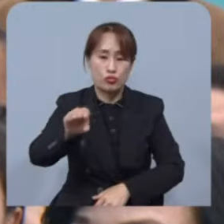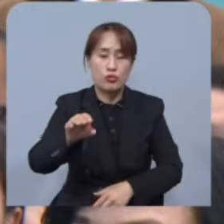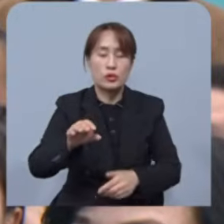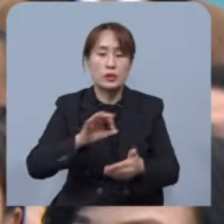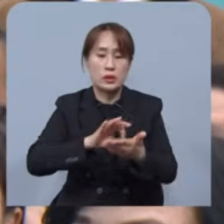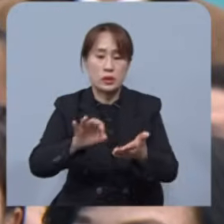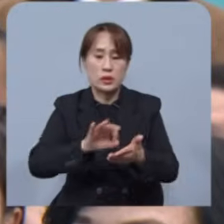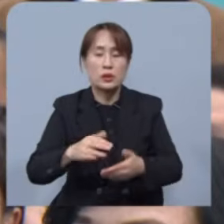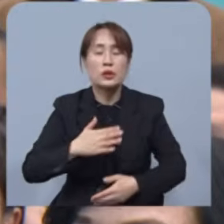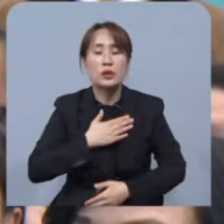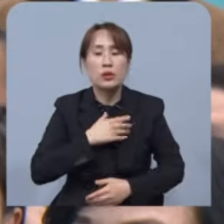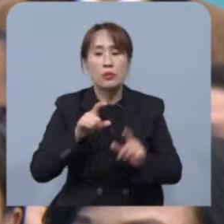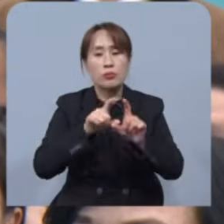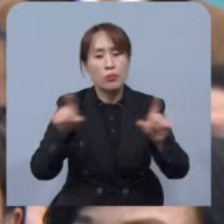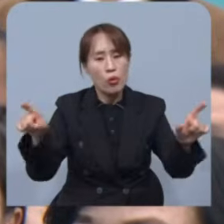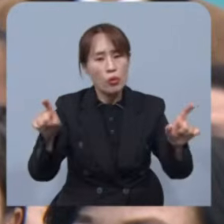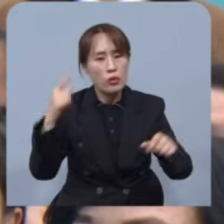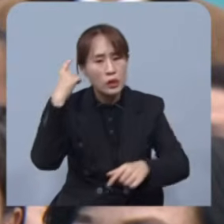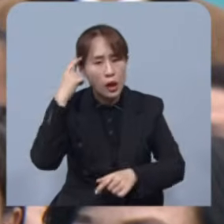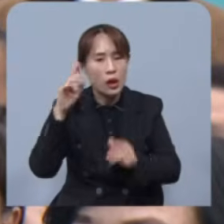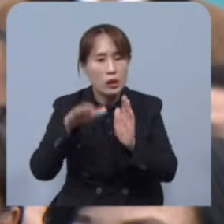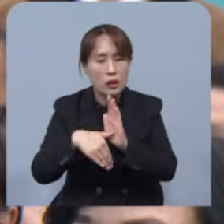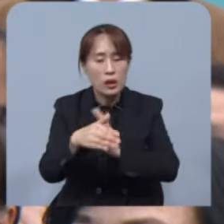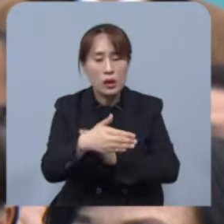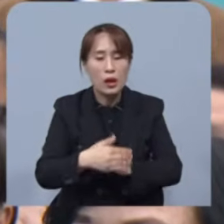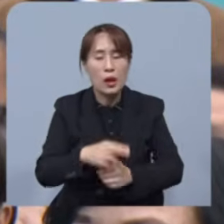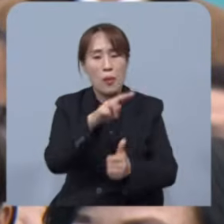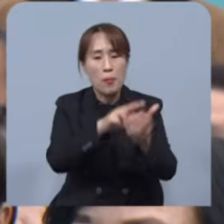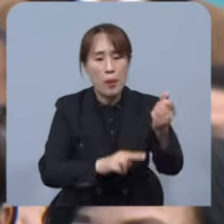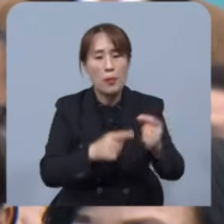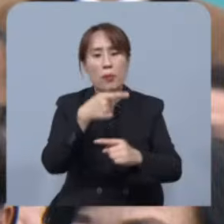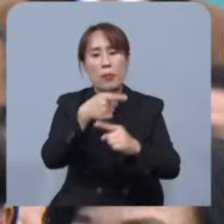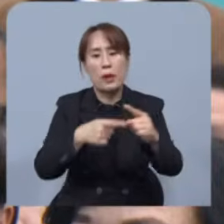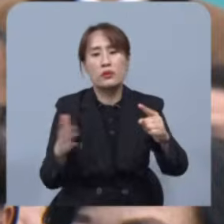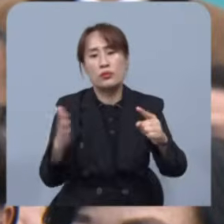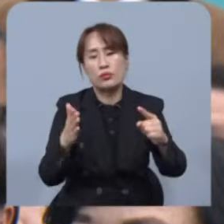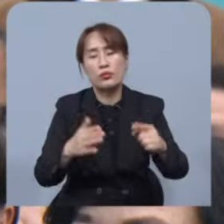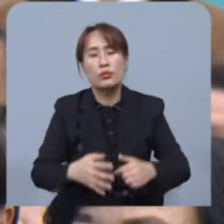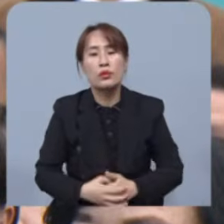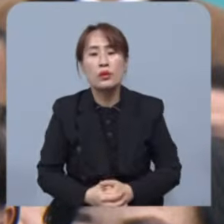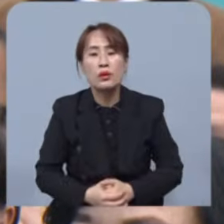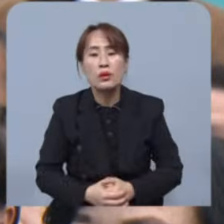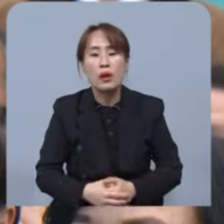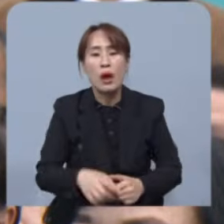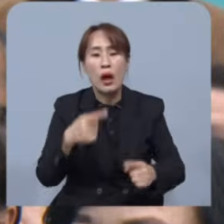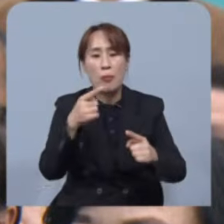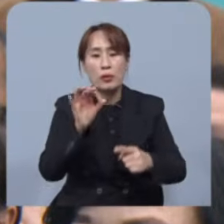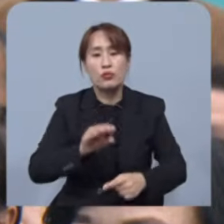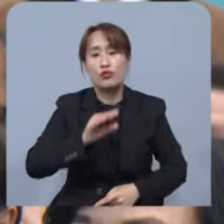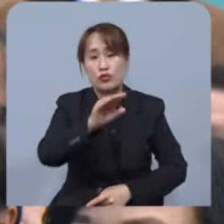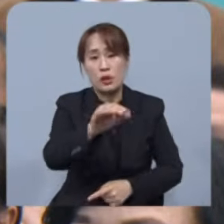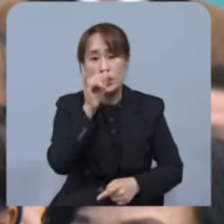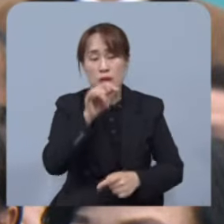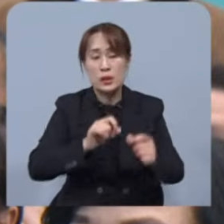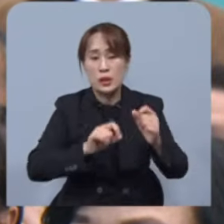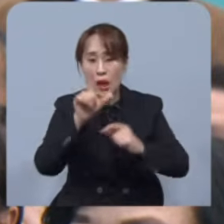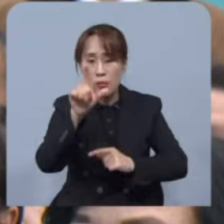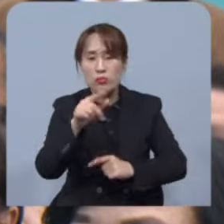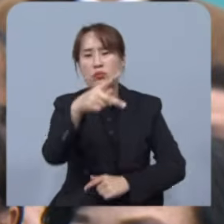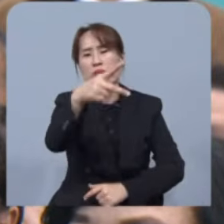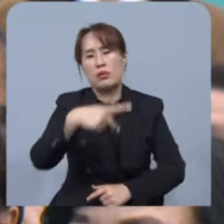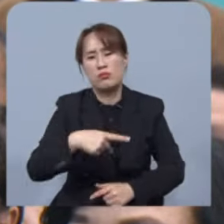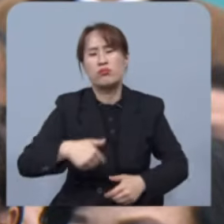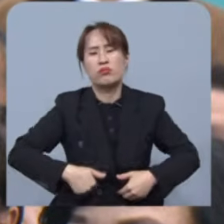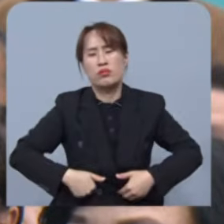됩니다. 저희가 보통 생각하는 매출액의 절반 수준입니다. 근데 한번 투자가 되면 대부분 이제 대출을 해야